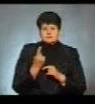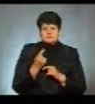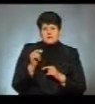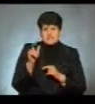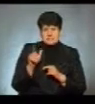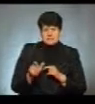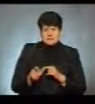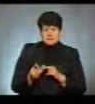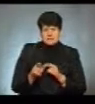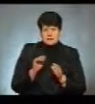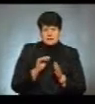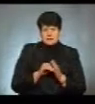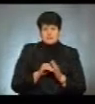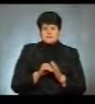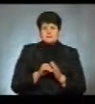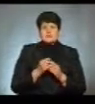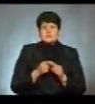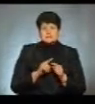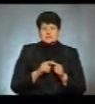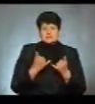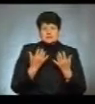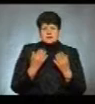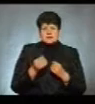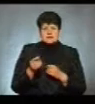працівник в складі. Це на сьогодні